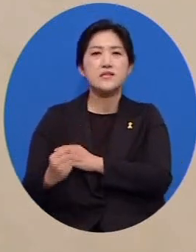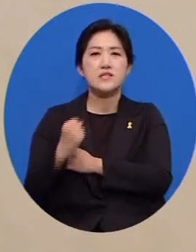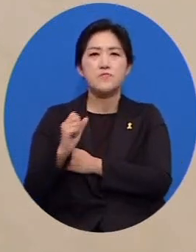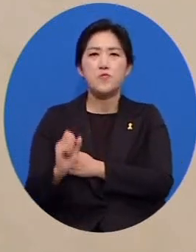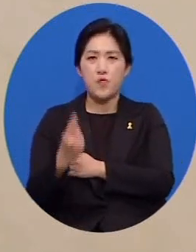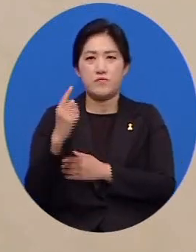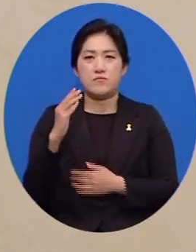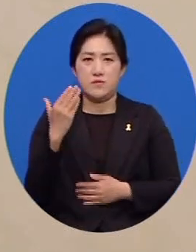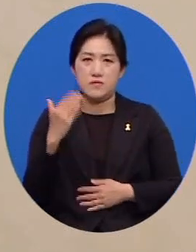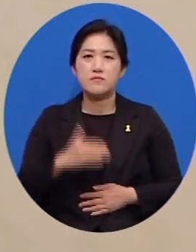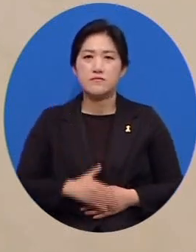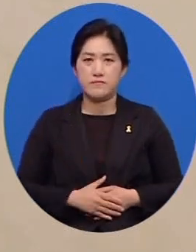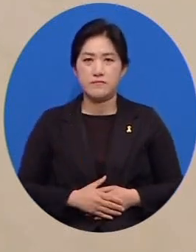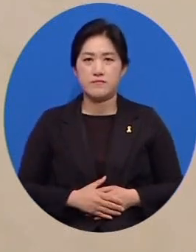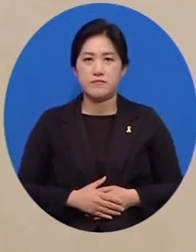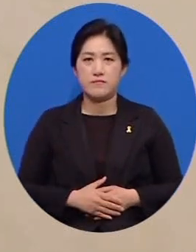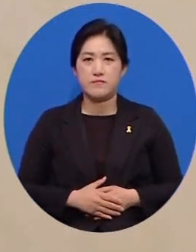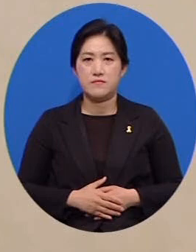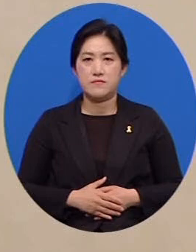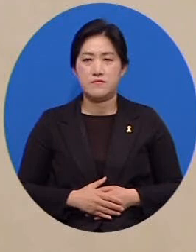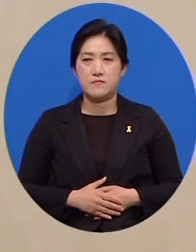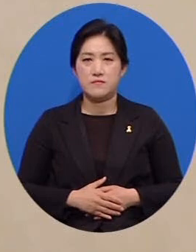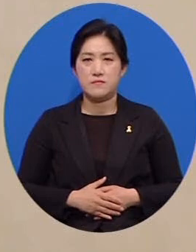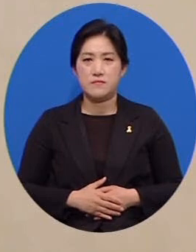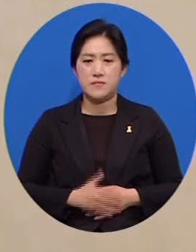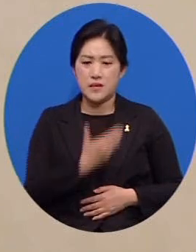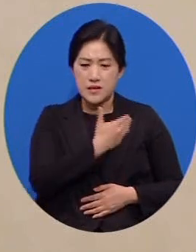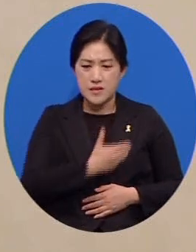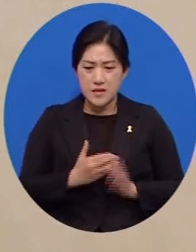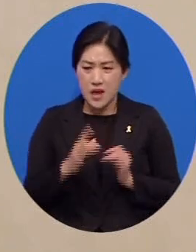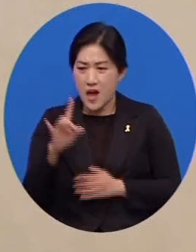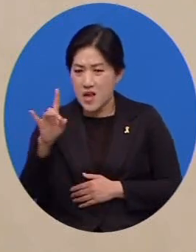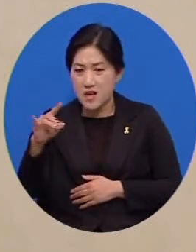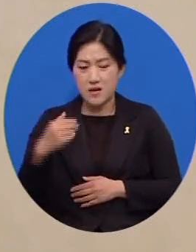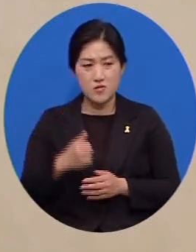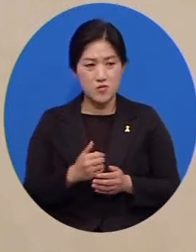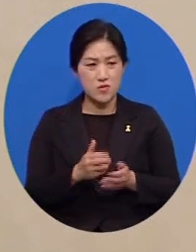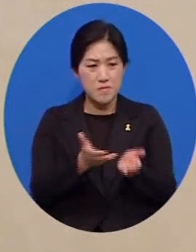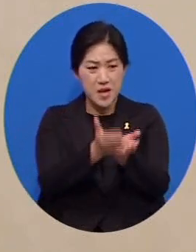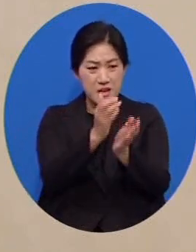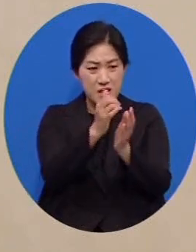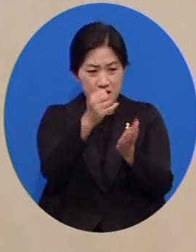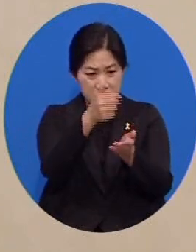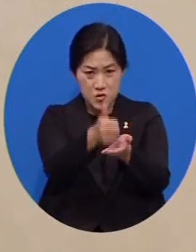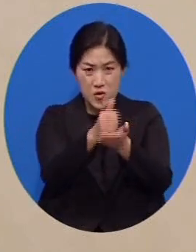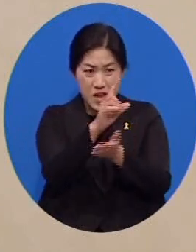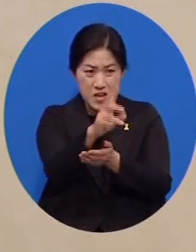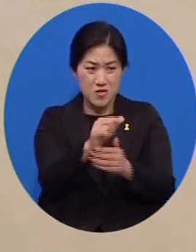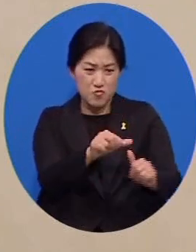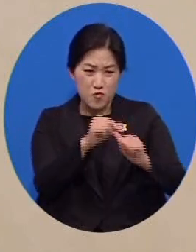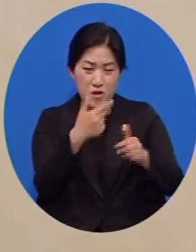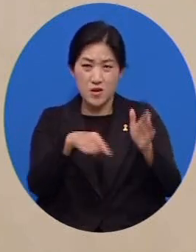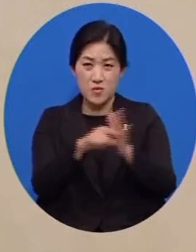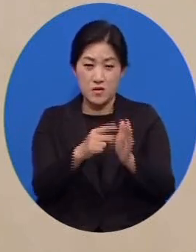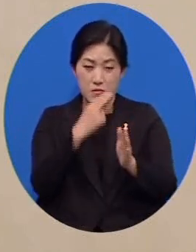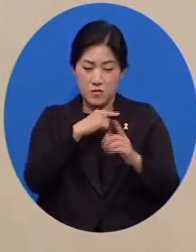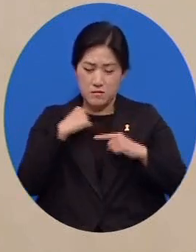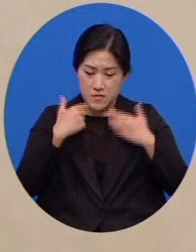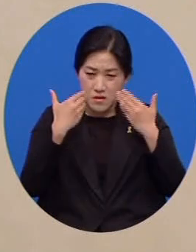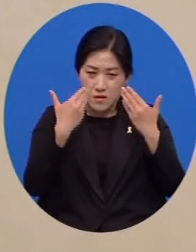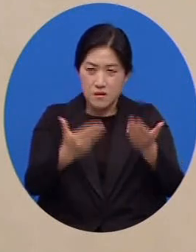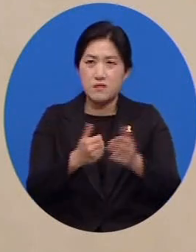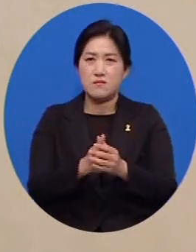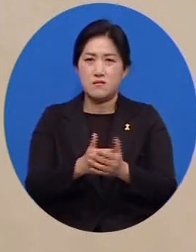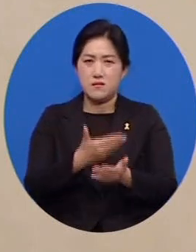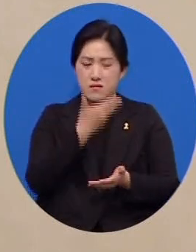있습니다. 제자 한 명이라도, 승객 한 명이라도 더 구하려고 목숨을 바치신